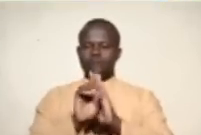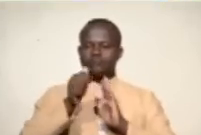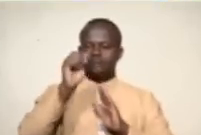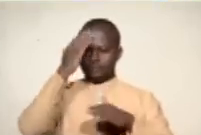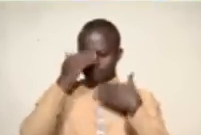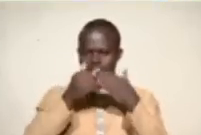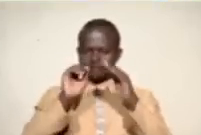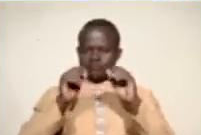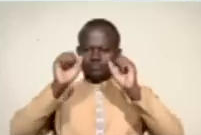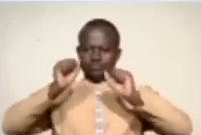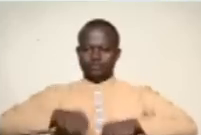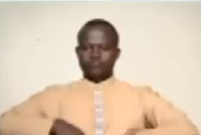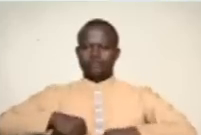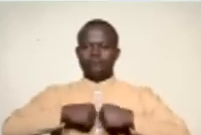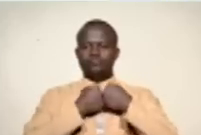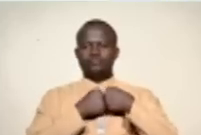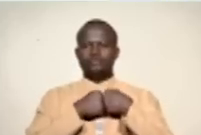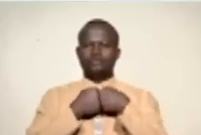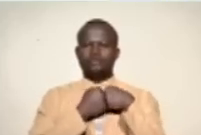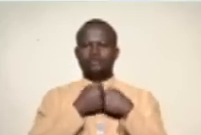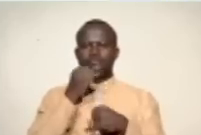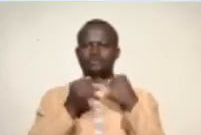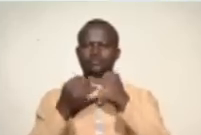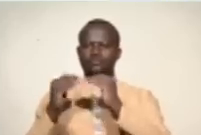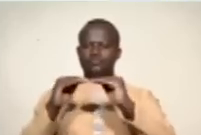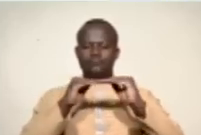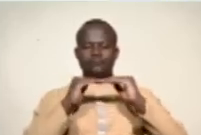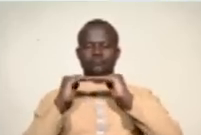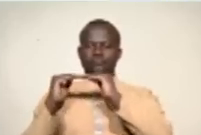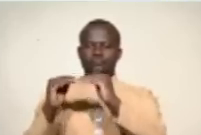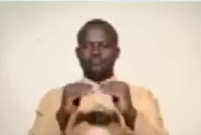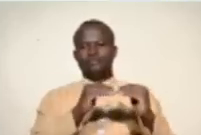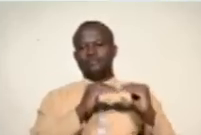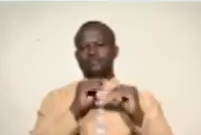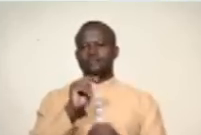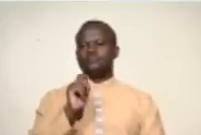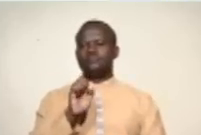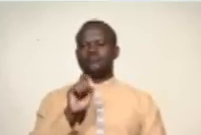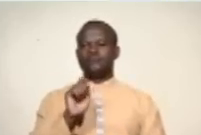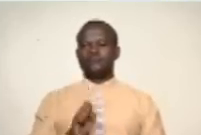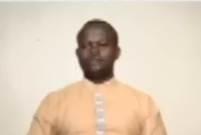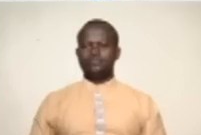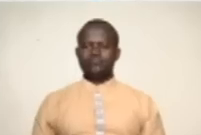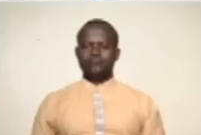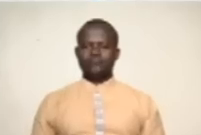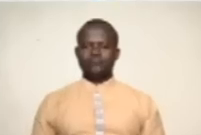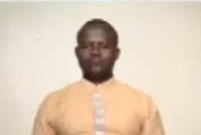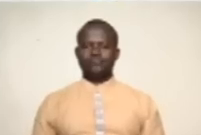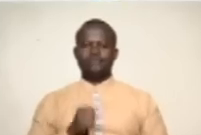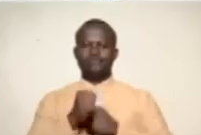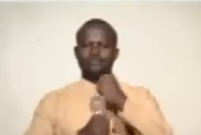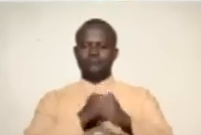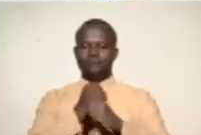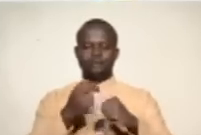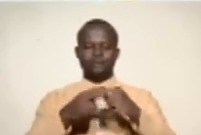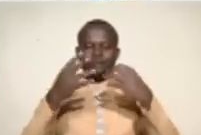ngo ibashe guhangana ku ruhando mpuzamahanga. Reka tubibaze Ntete Olive. Imyaka hafi irindwi